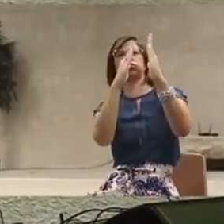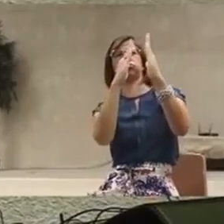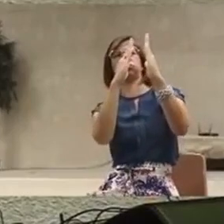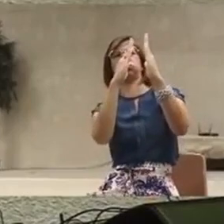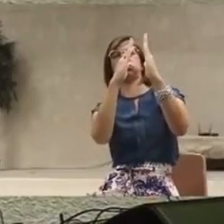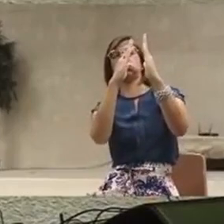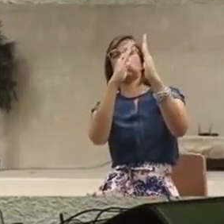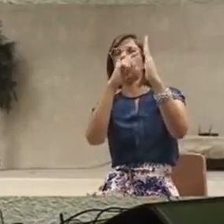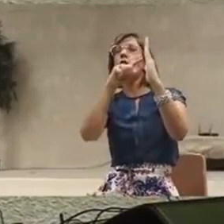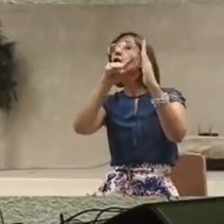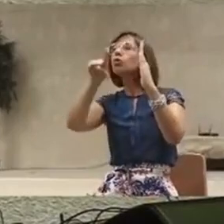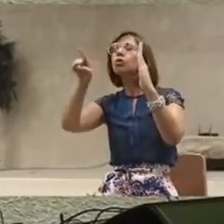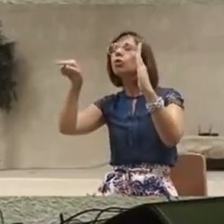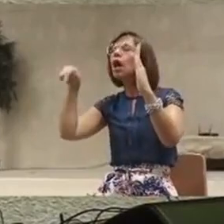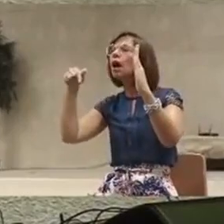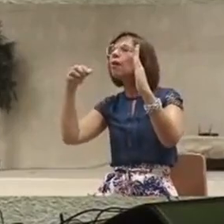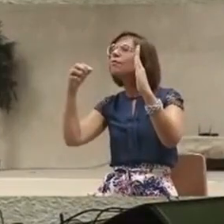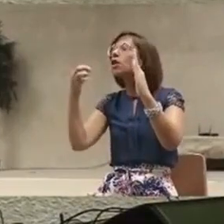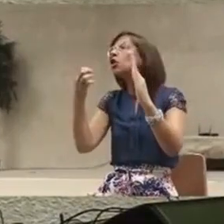au-dessus.